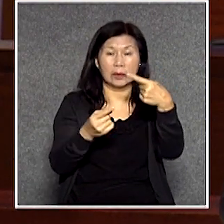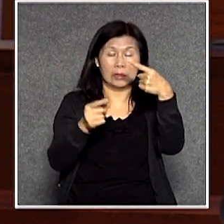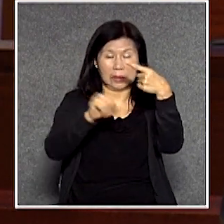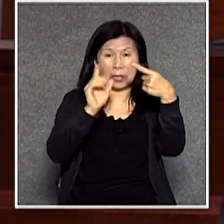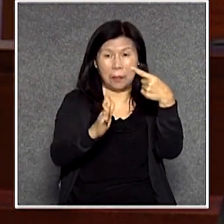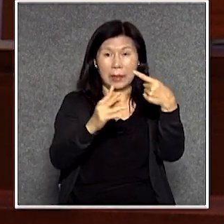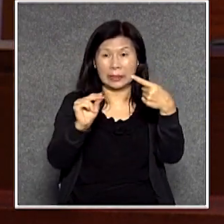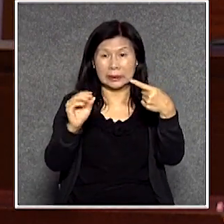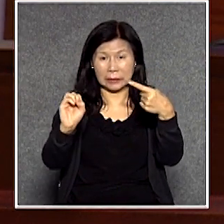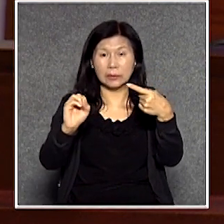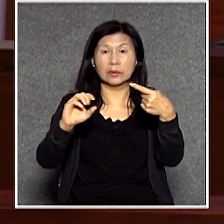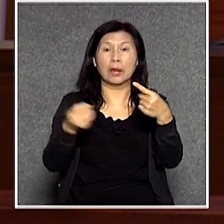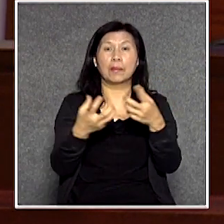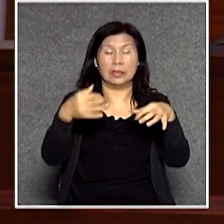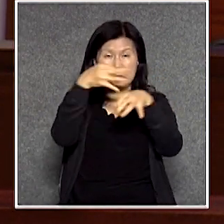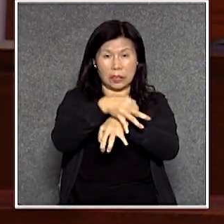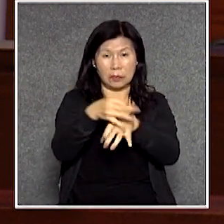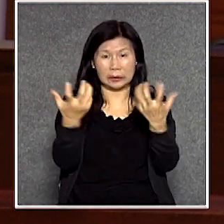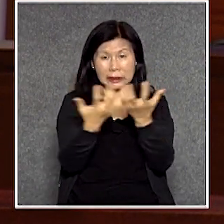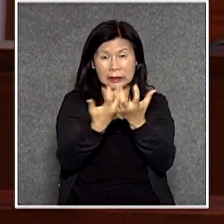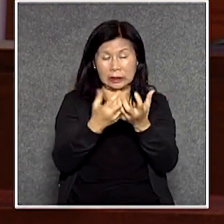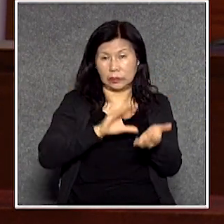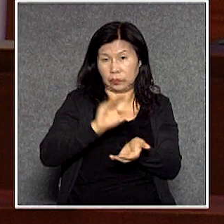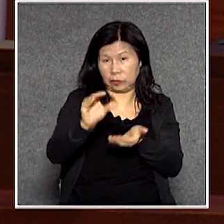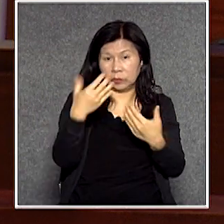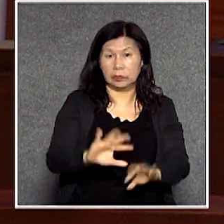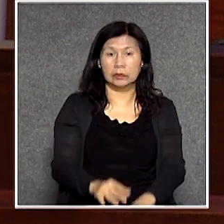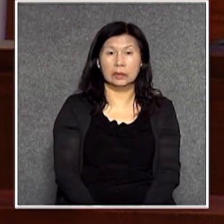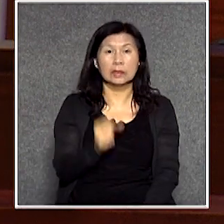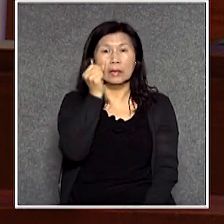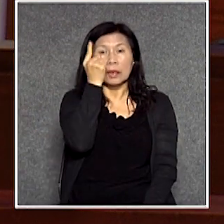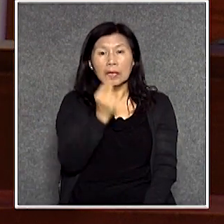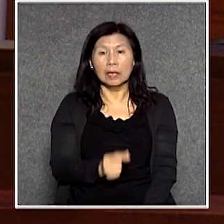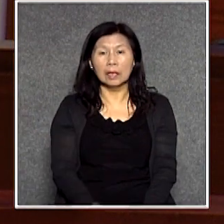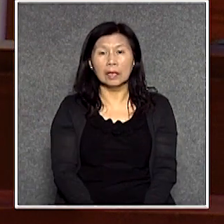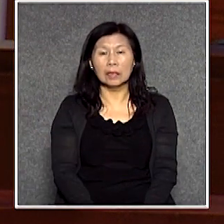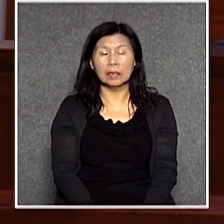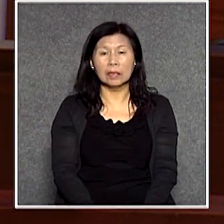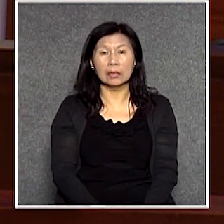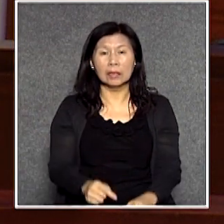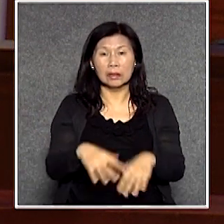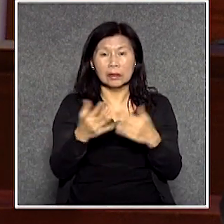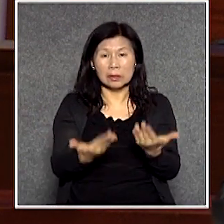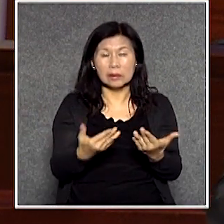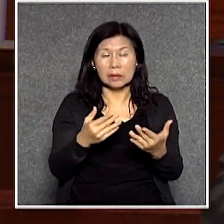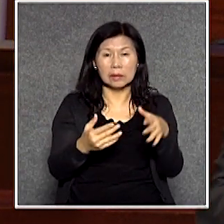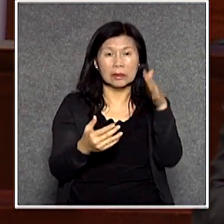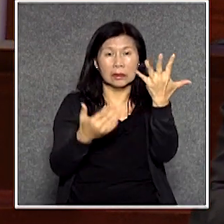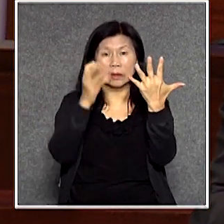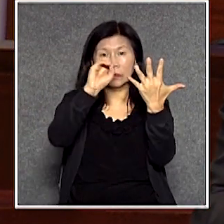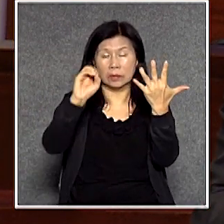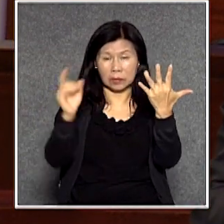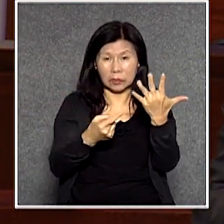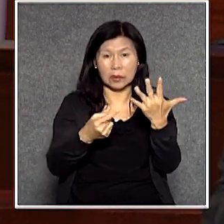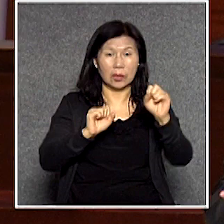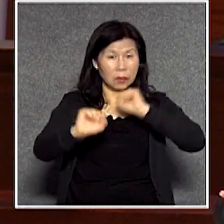合約結算金。我大佬，淨係冇發一筆大約500萬同表現